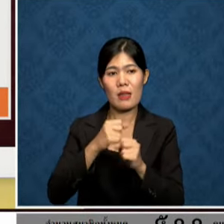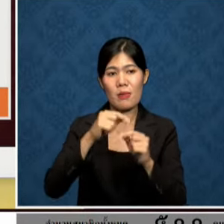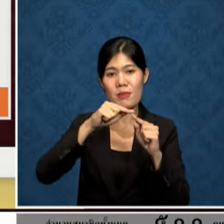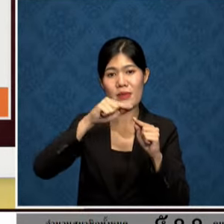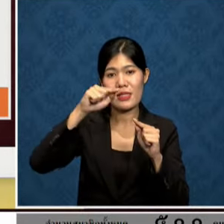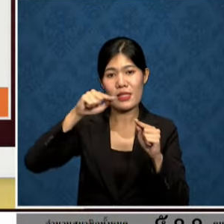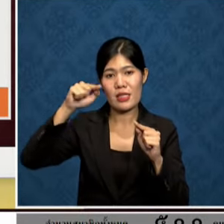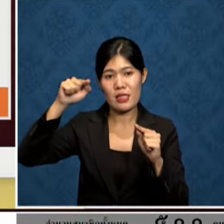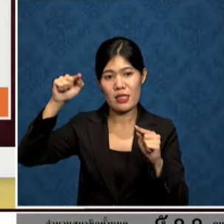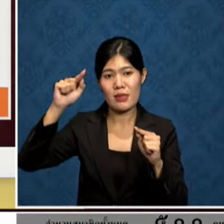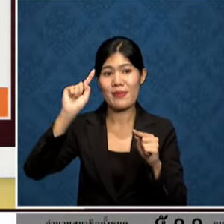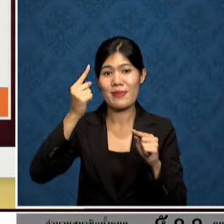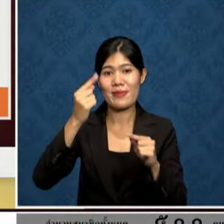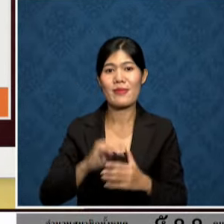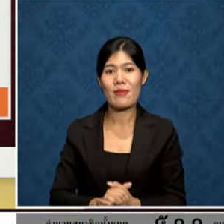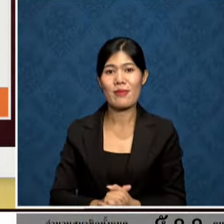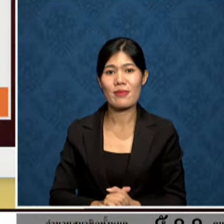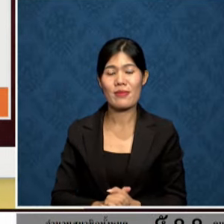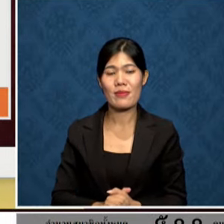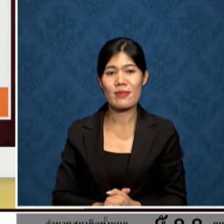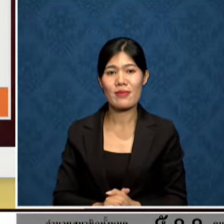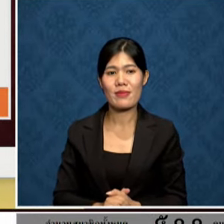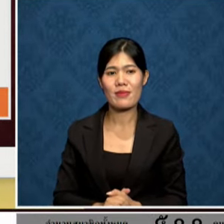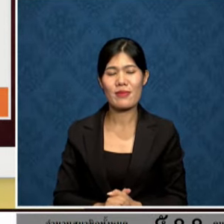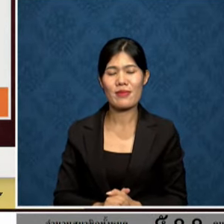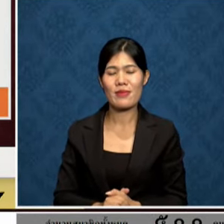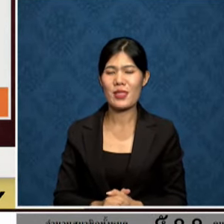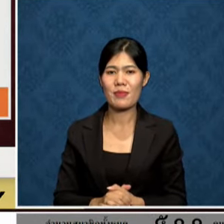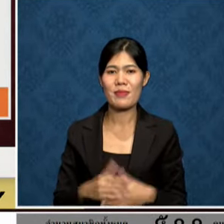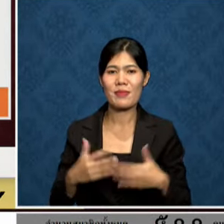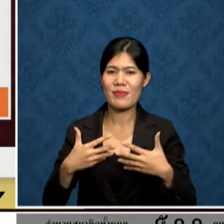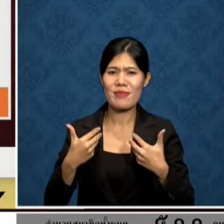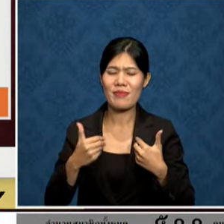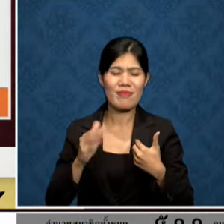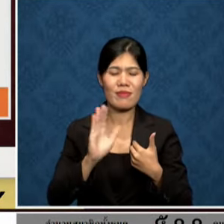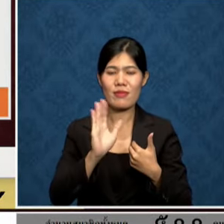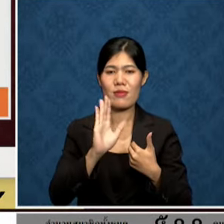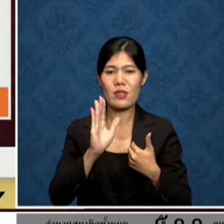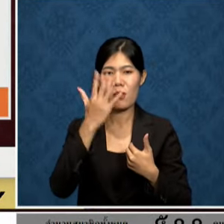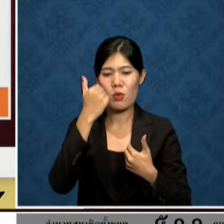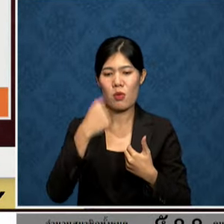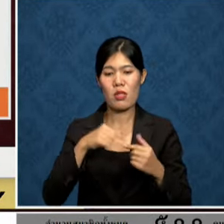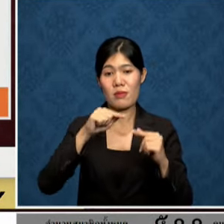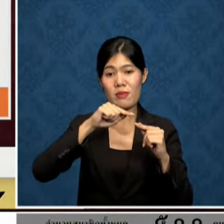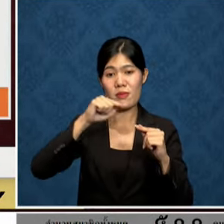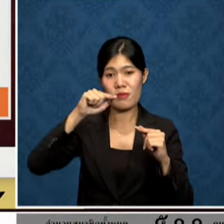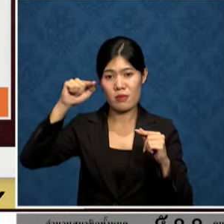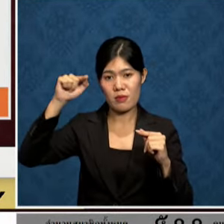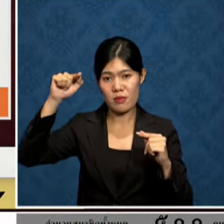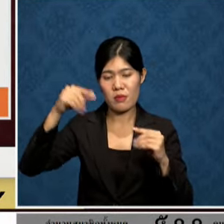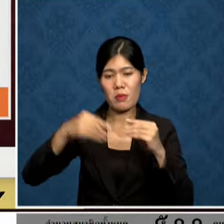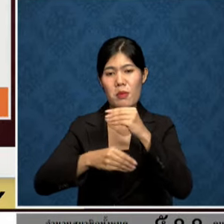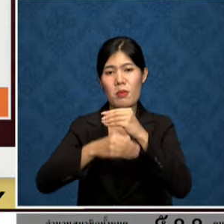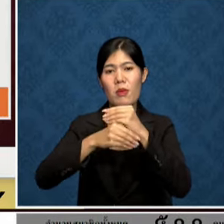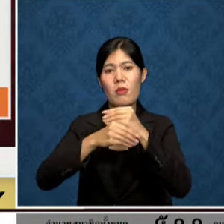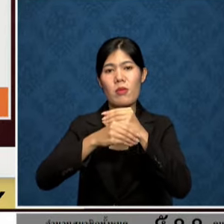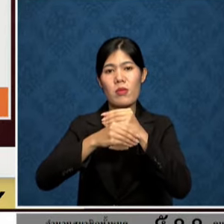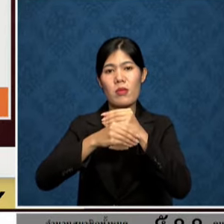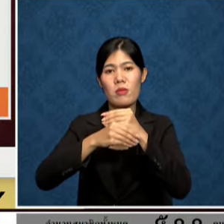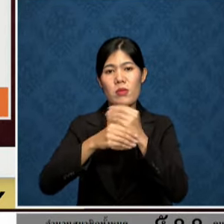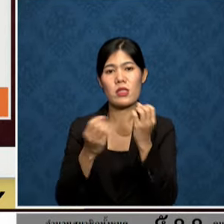ทุกปีค่ะท่านประธานก็ไม่ใช่เรื่องน่ายินดีเลยนะคะเพราะว่าในส่วนนี้เนี่ยที่มันเพิ่มขึ้นเพิ่มขึ้นเรื่อยๆมันจะไปเบียด